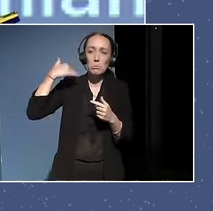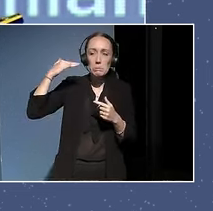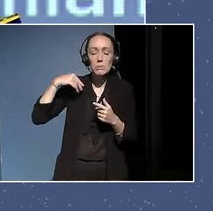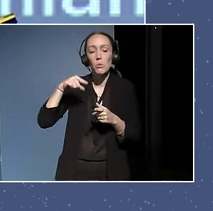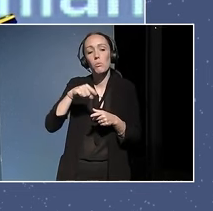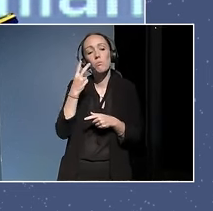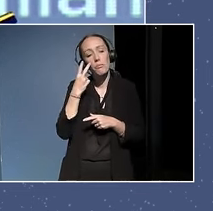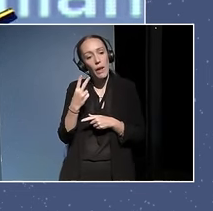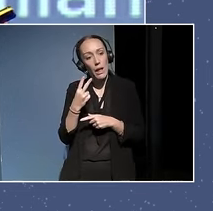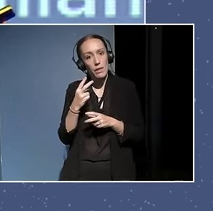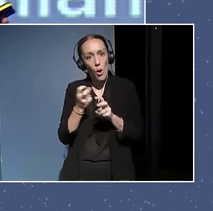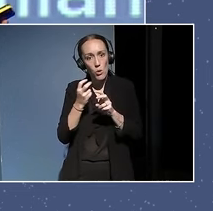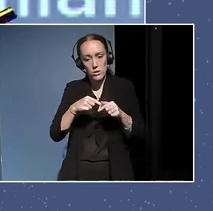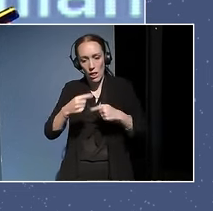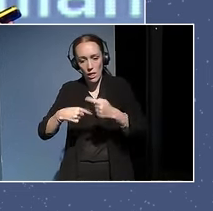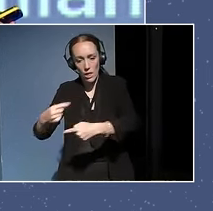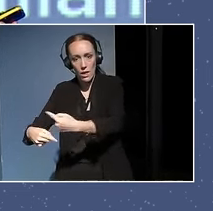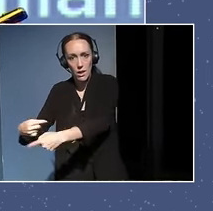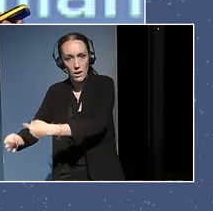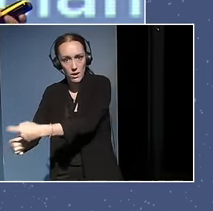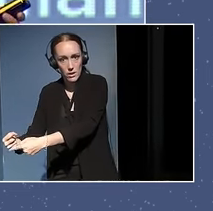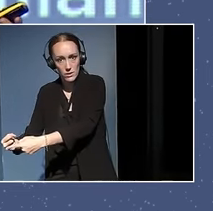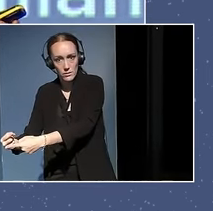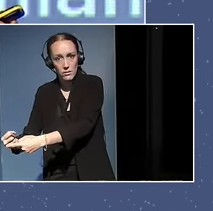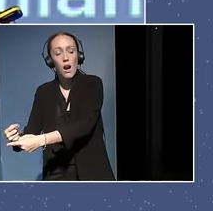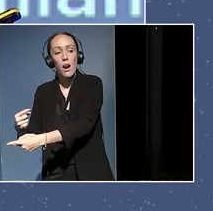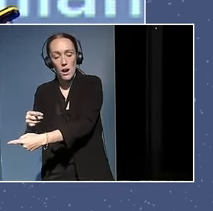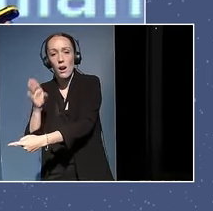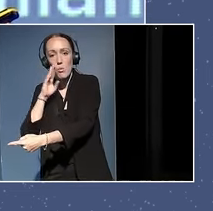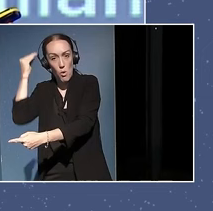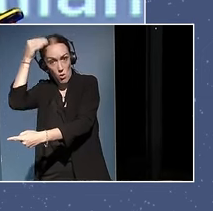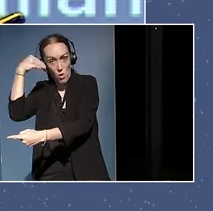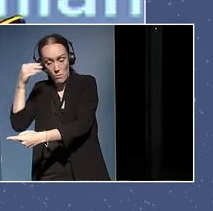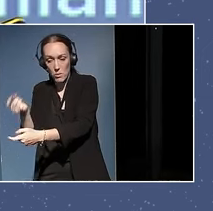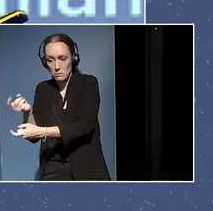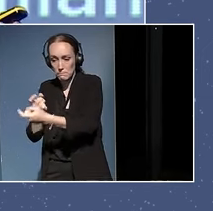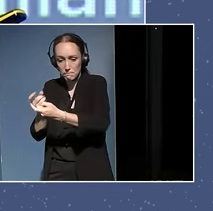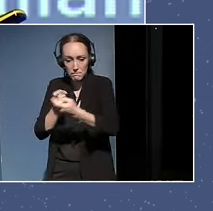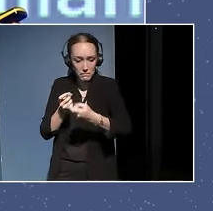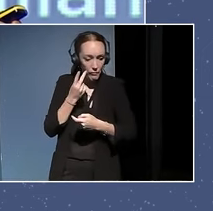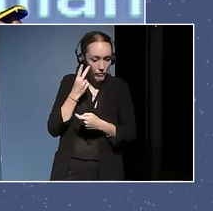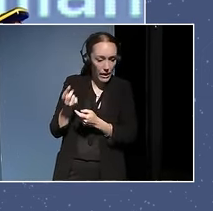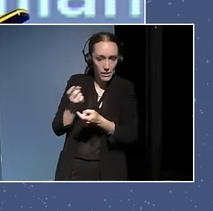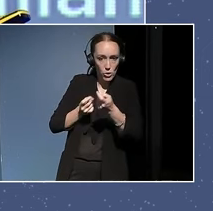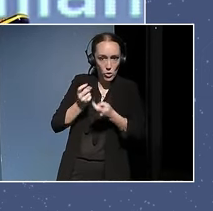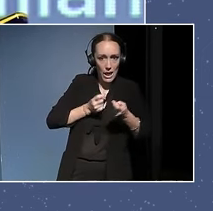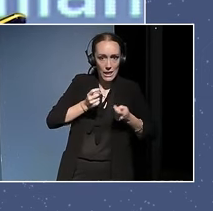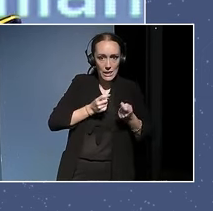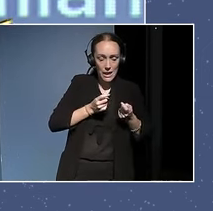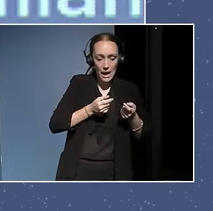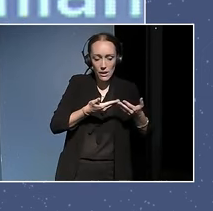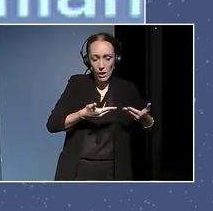rotolare aveva ritrovato il punto nel pend dove c'era uno strato un